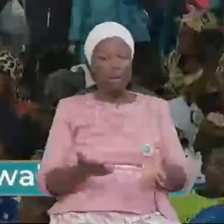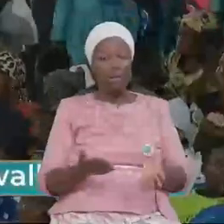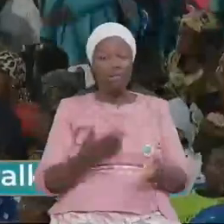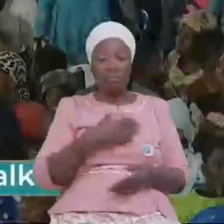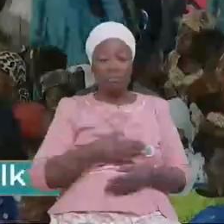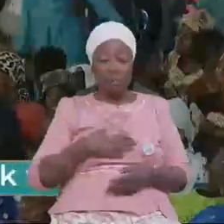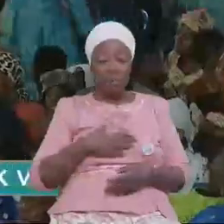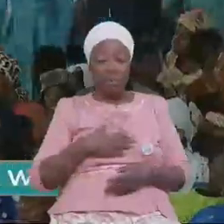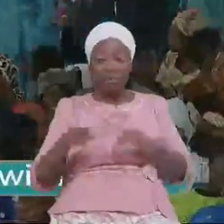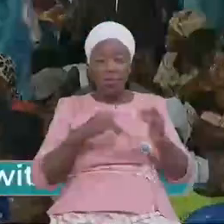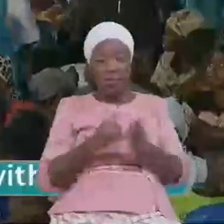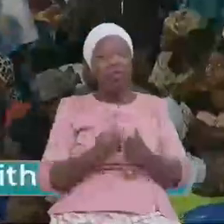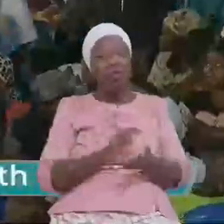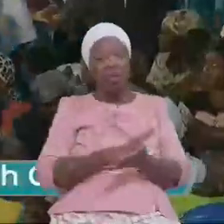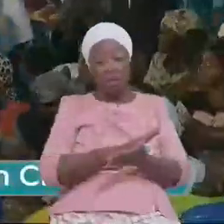faire tout